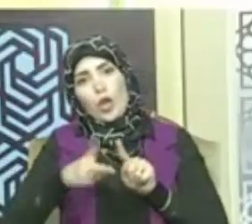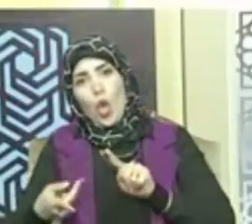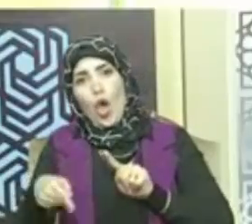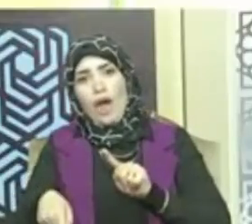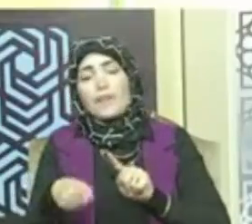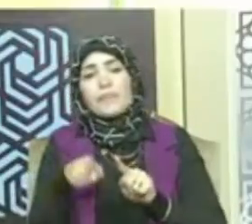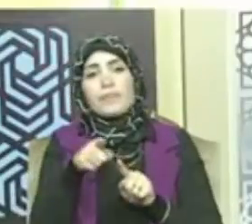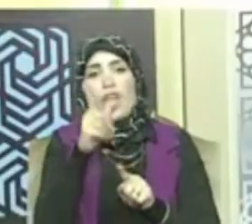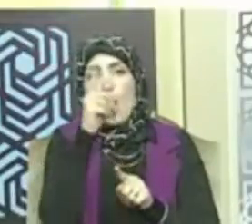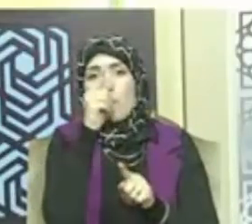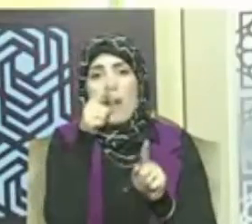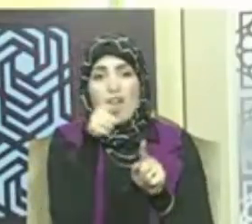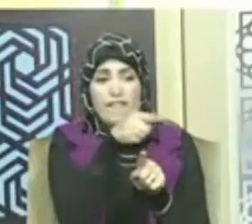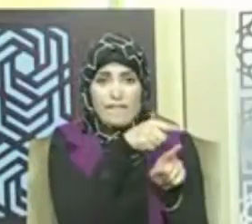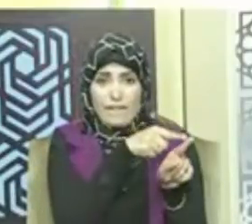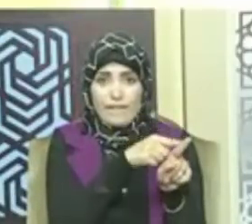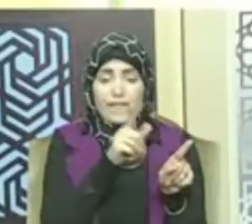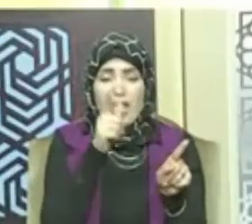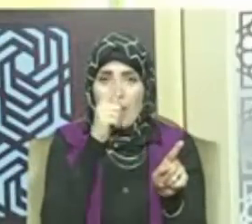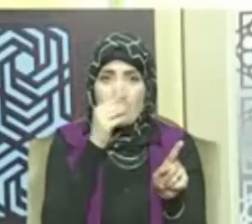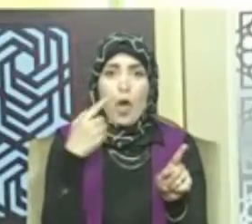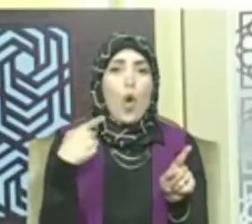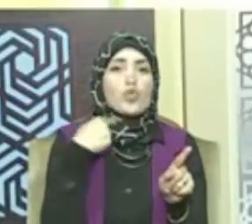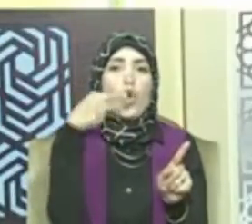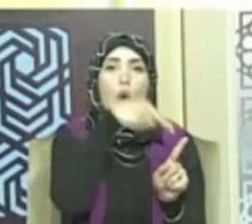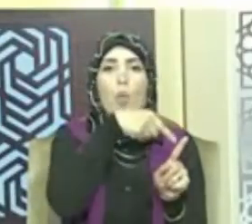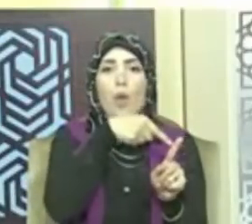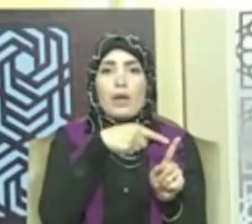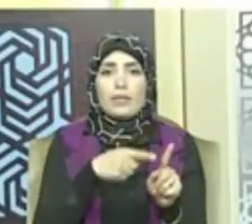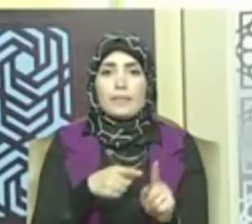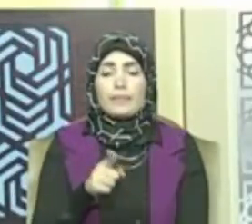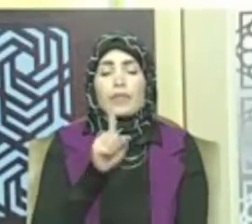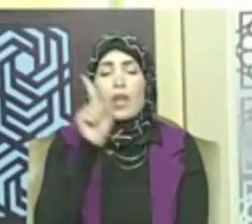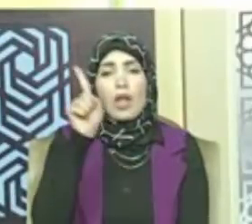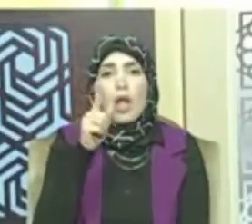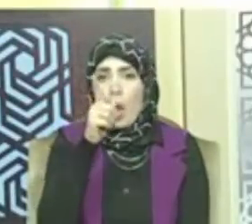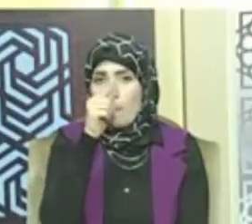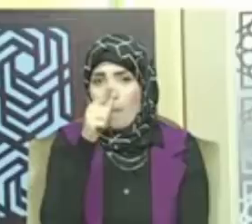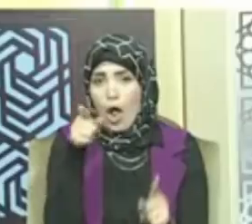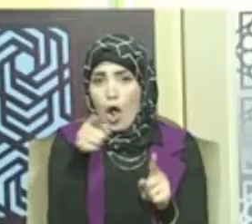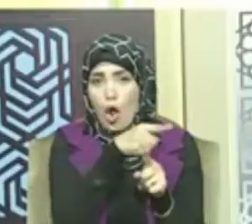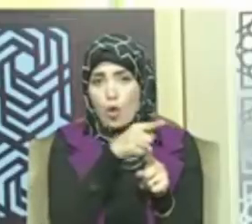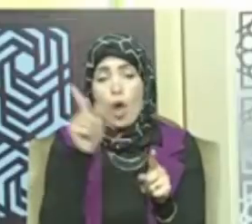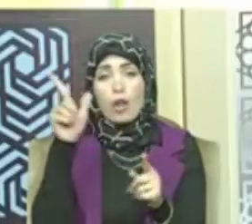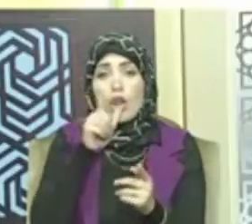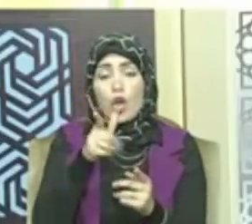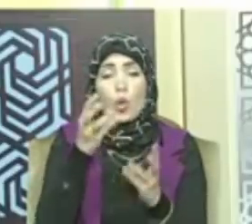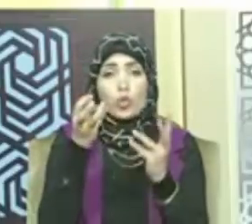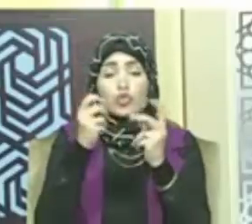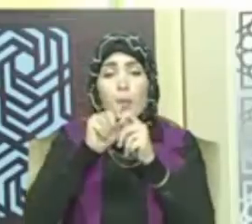بأهله، ويقول سبحانه وقد مكروا مكرهم